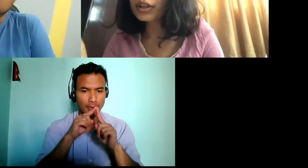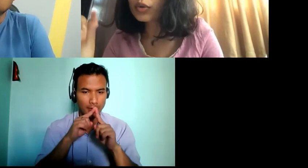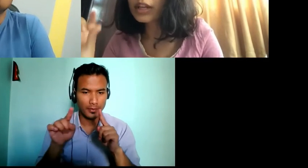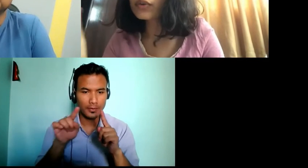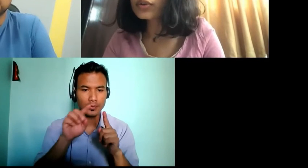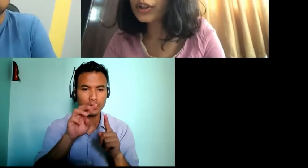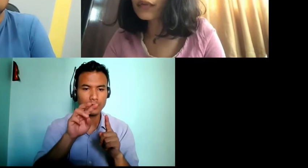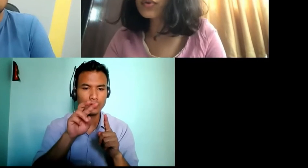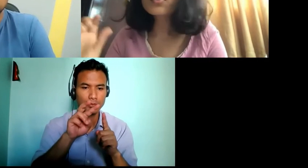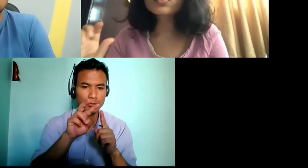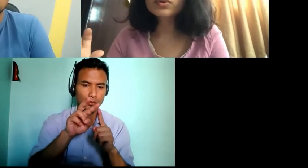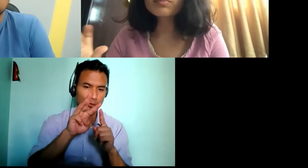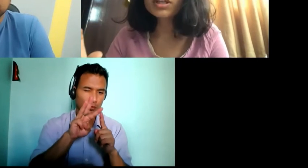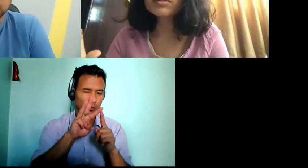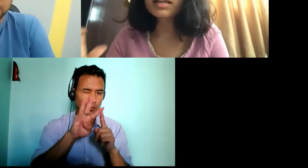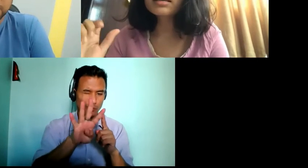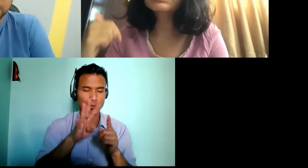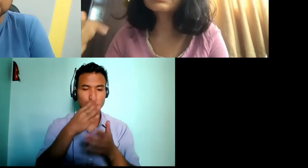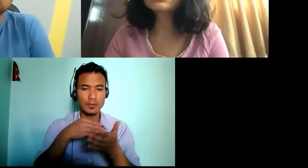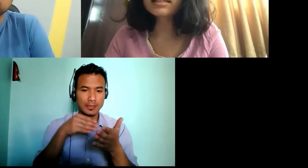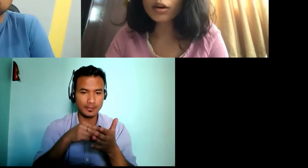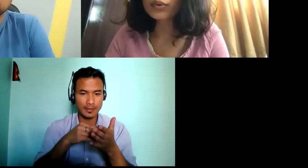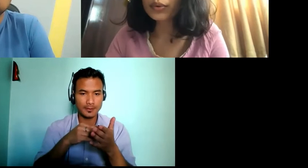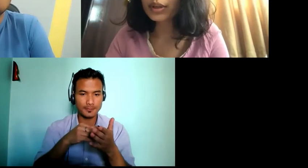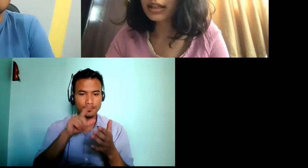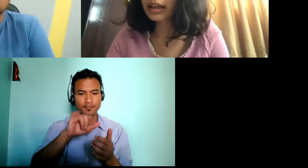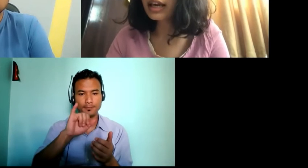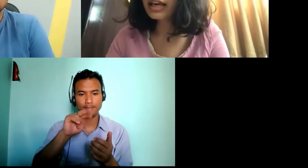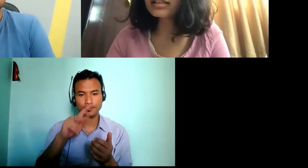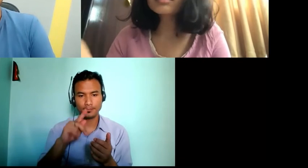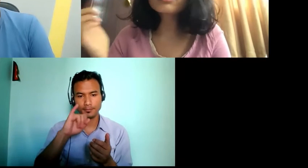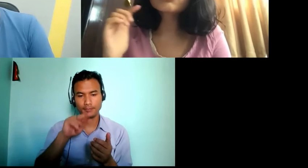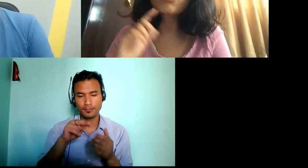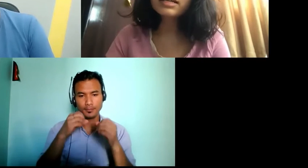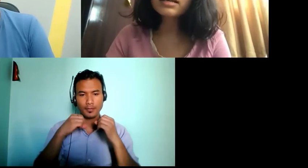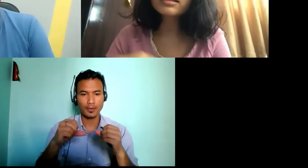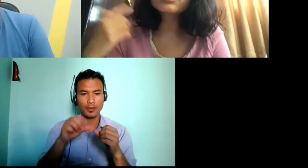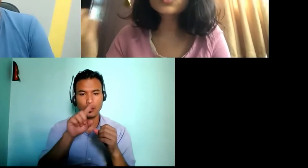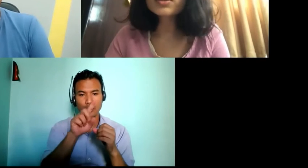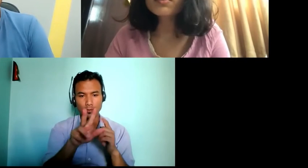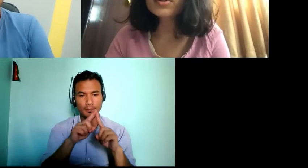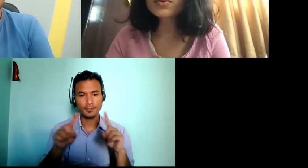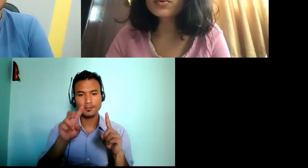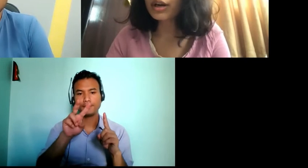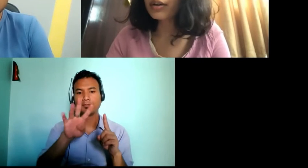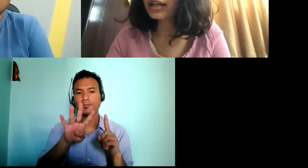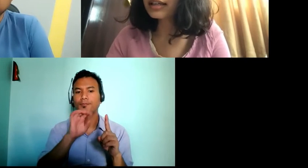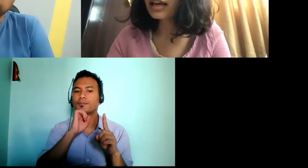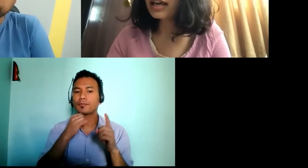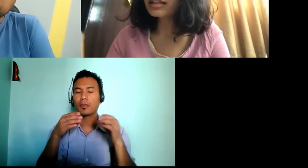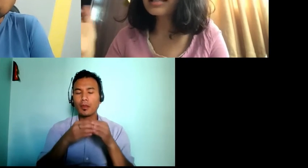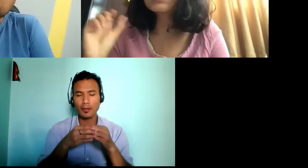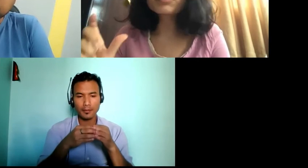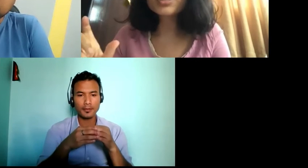अरे 24 to 34 बिचमा चाहिँ लिङ्कडइन चाहिँ चलाउनु हुँदो रहेछ धेरै. त्यसै गरिकन 18 to 24 वर्षको उमेरकोले